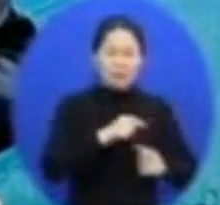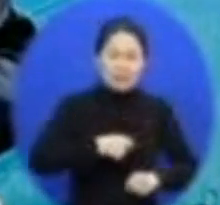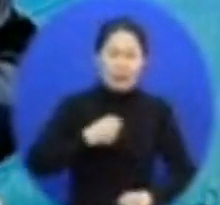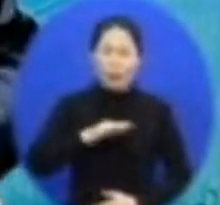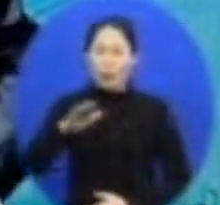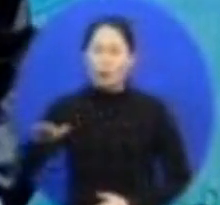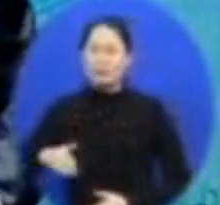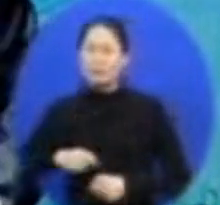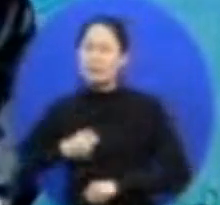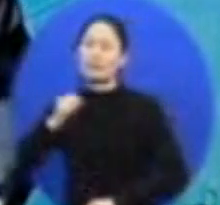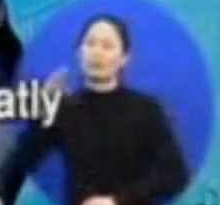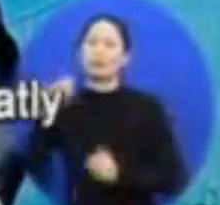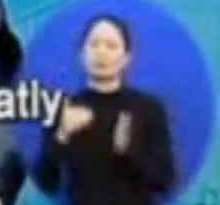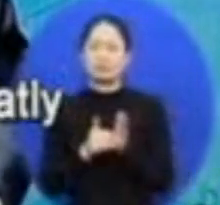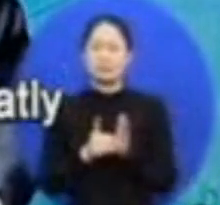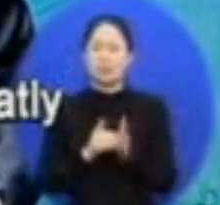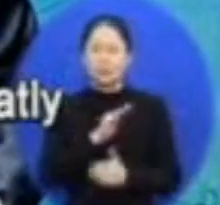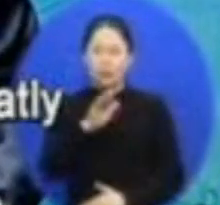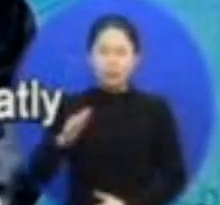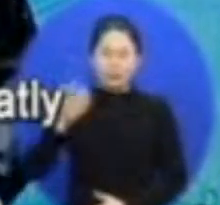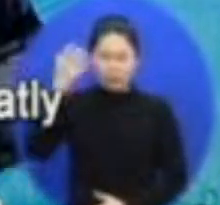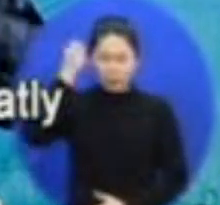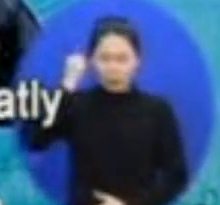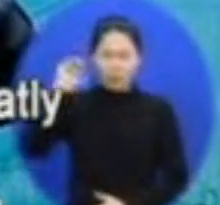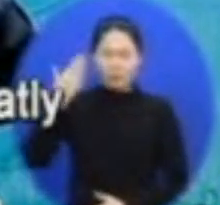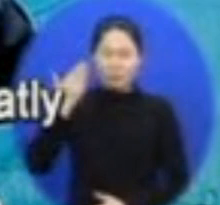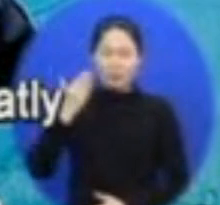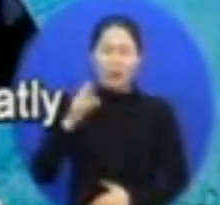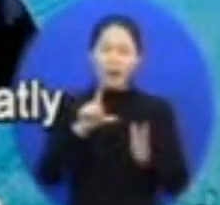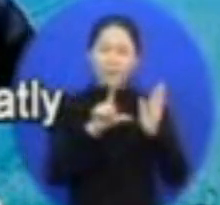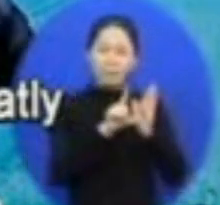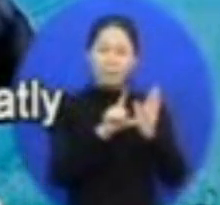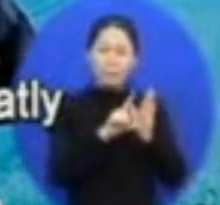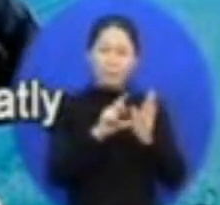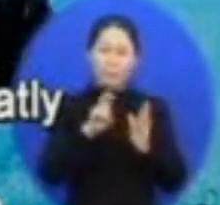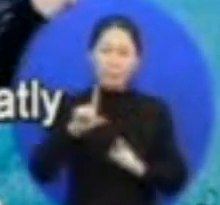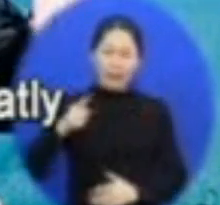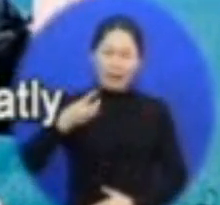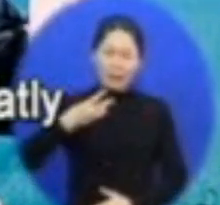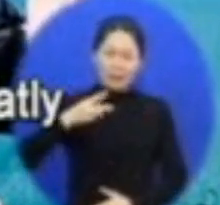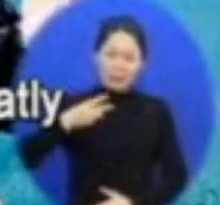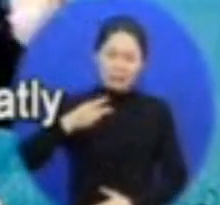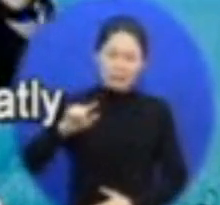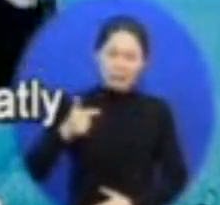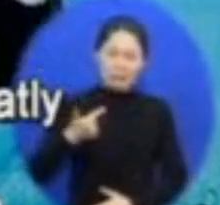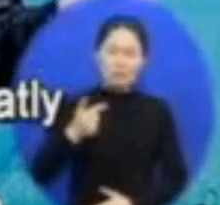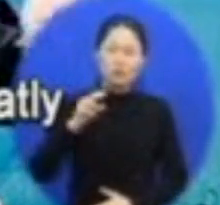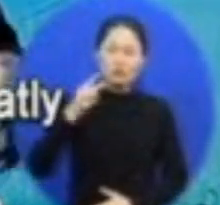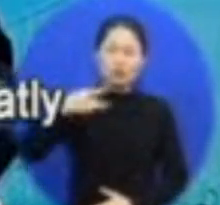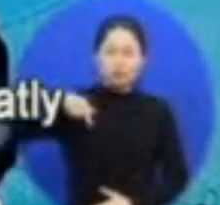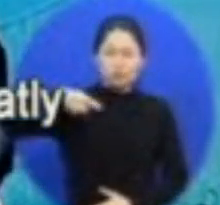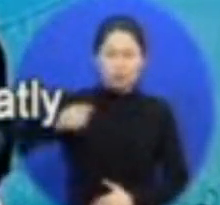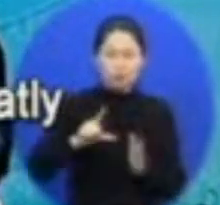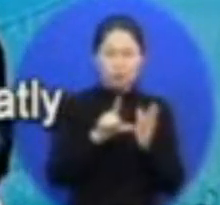합니다 마틴 루터가 한번은 종 병이 들어서 쓰러져서 죽을 지경이 되었습니다